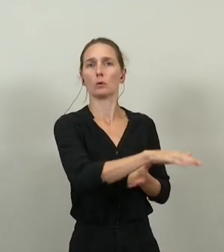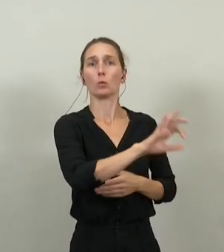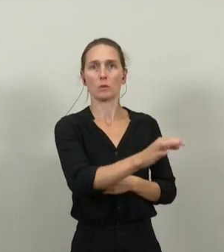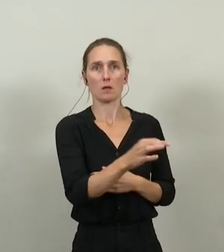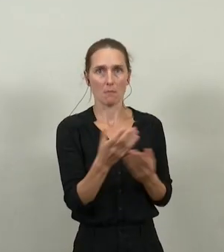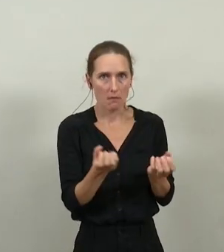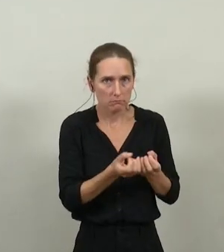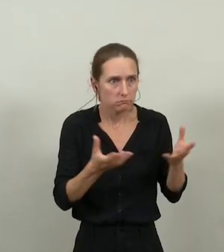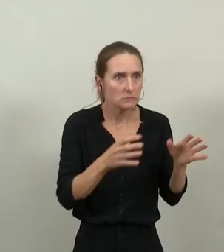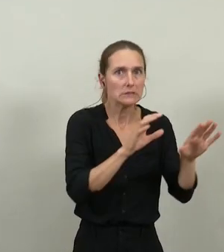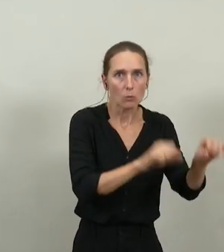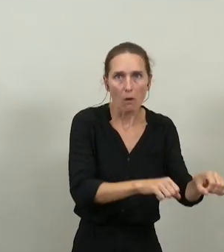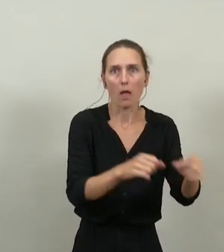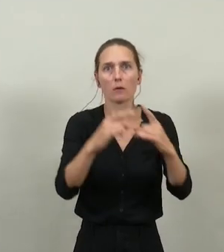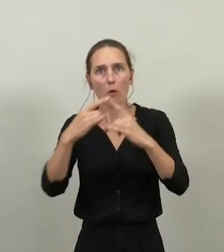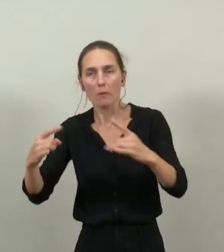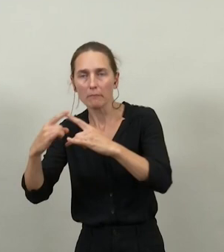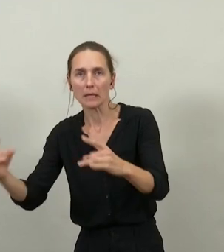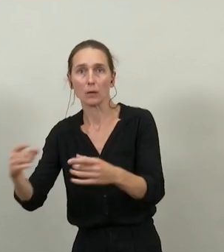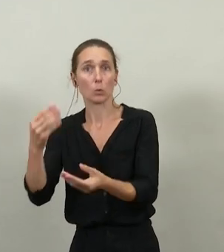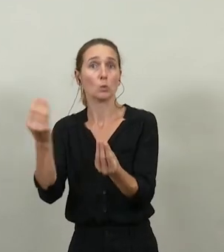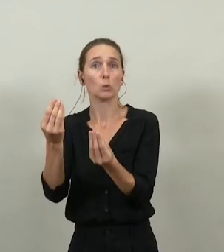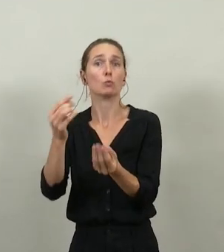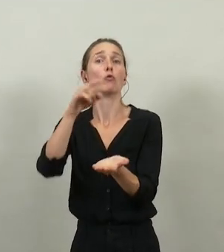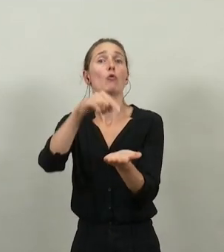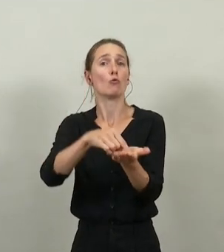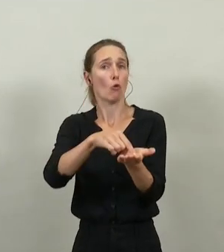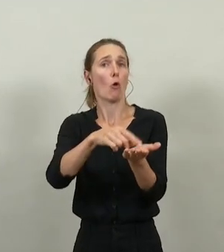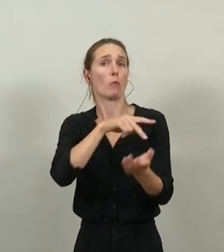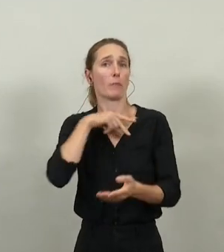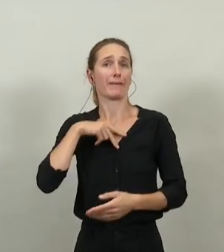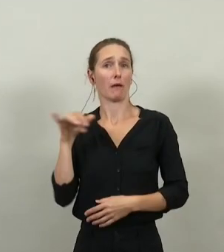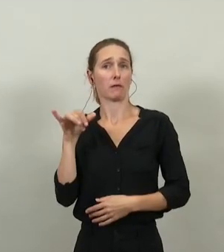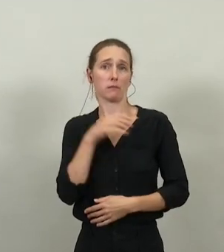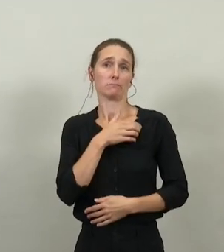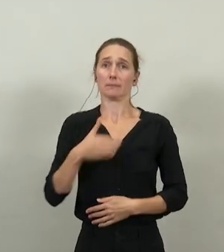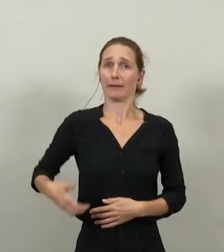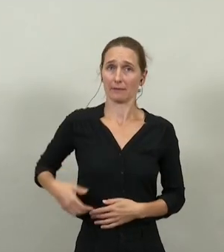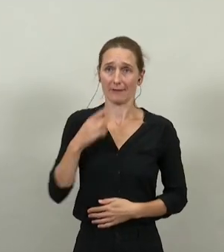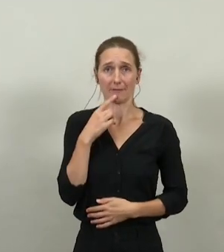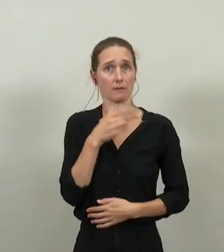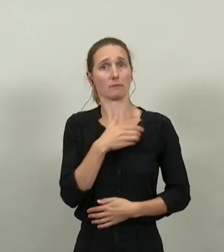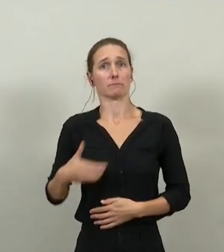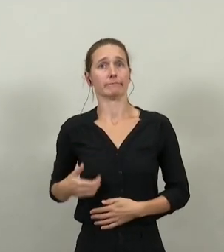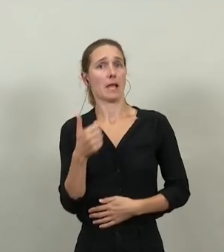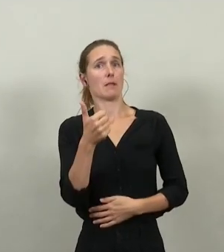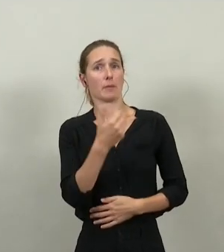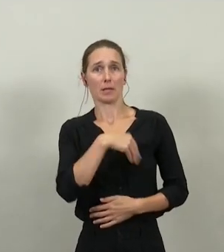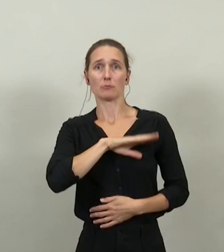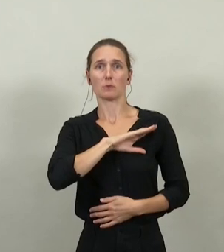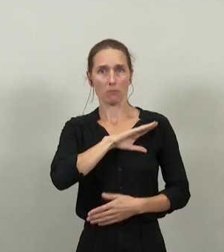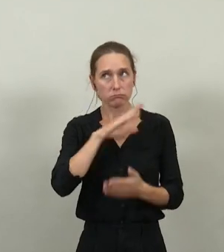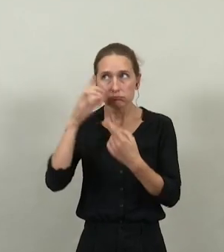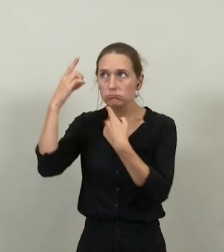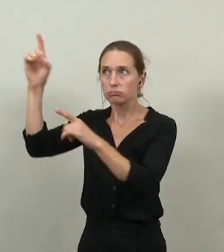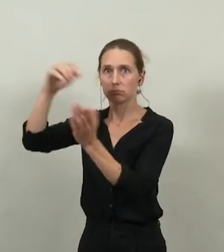et campements sont installés dans des locaux et sur des terrains municipaux il appartient dès lors à la commune d'engager euh la